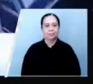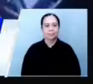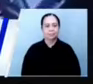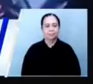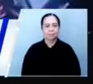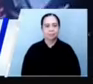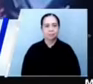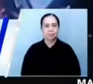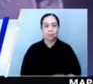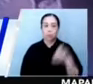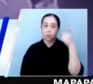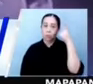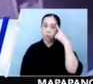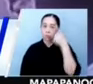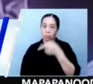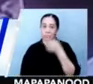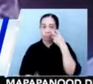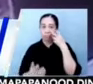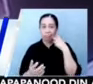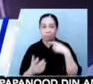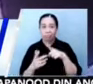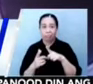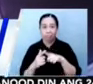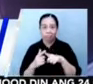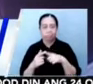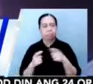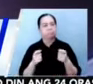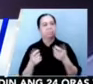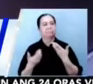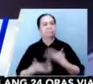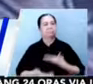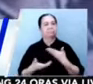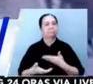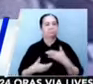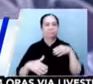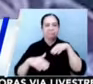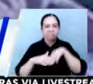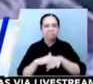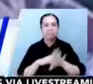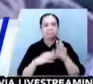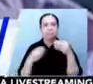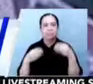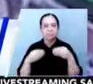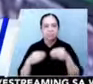Akala ng mga kawatan na ito, kontrolado na nila ang niloobang tindahan.